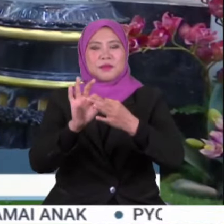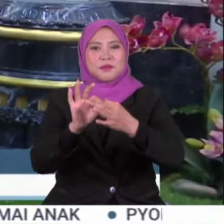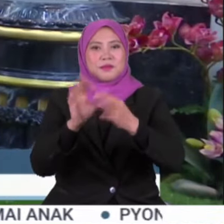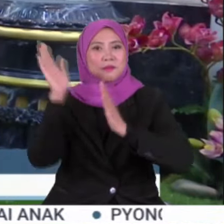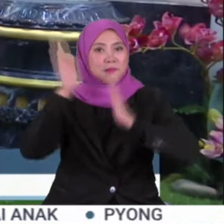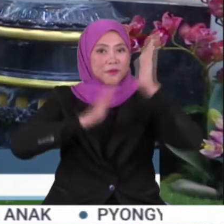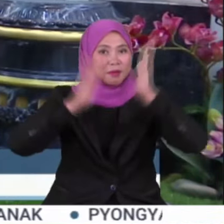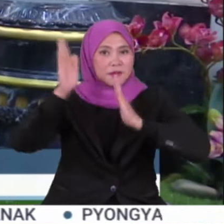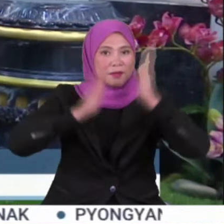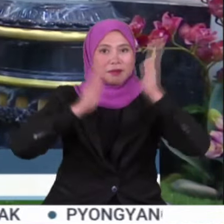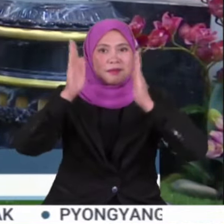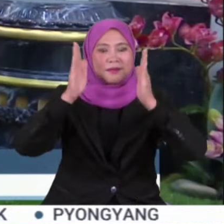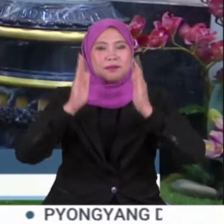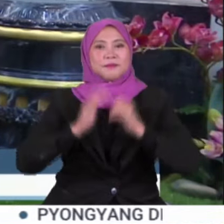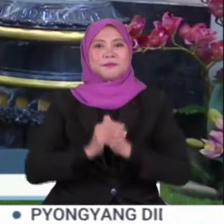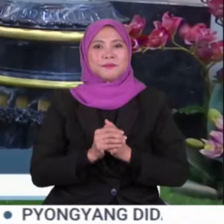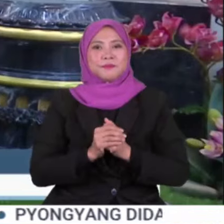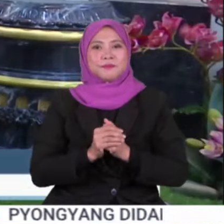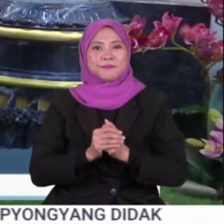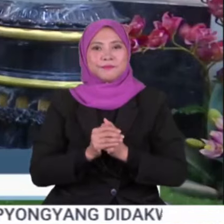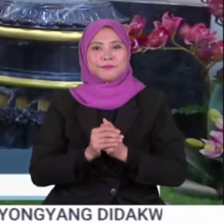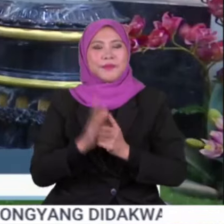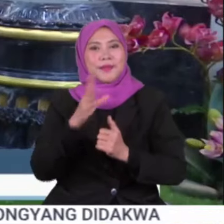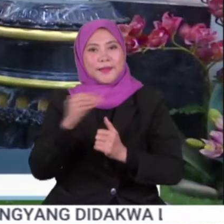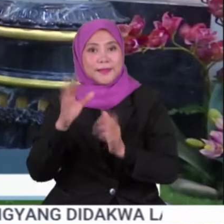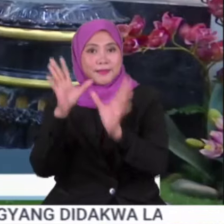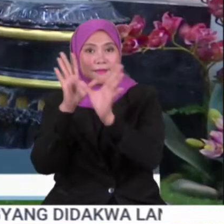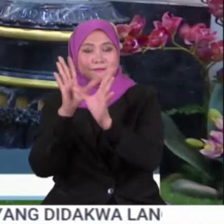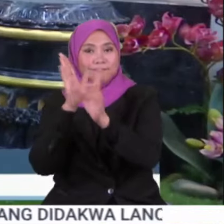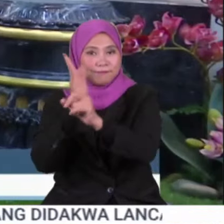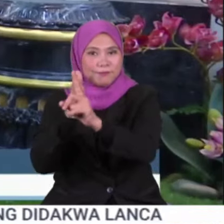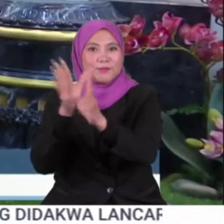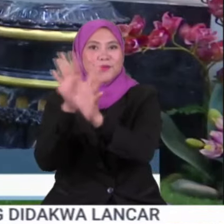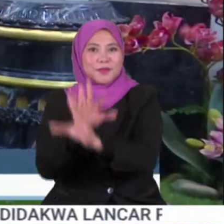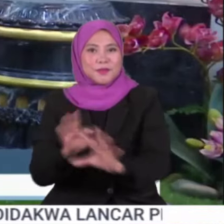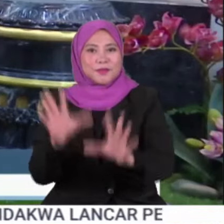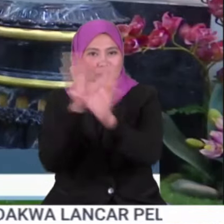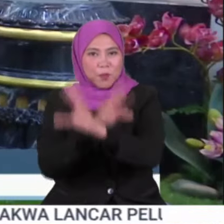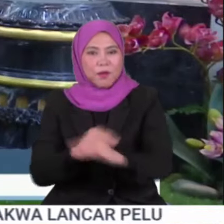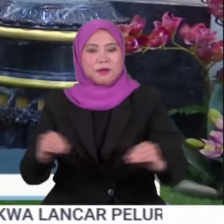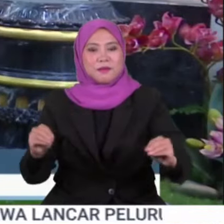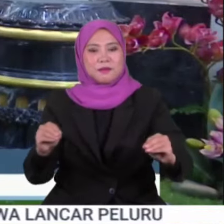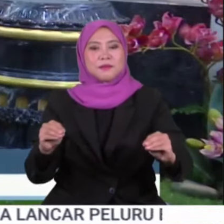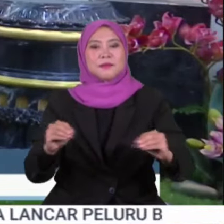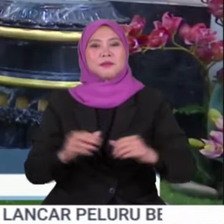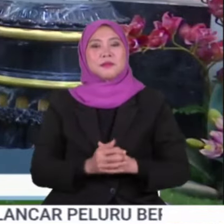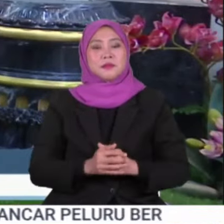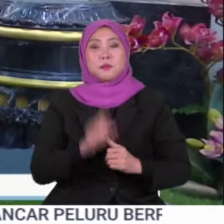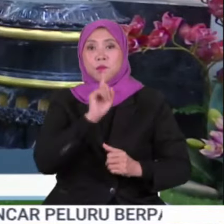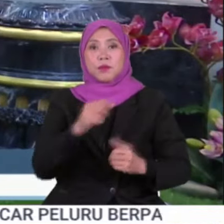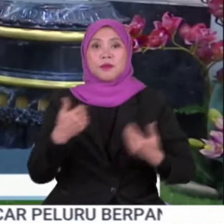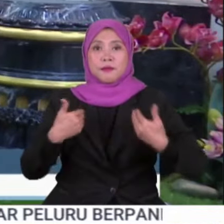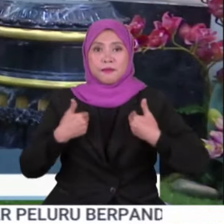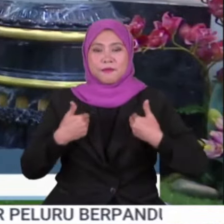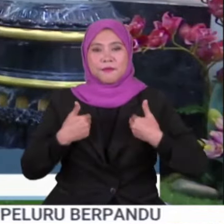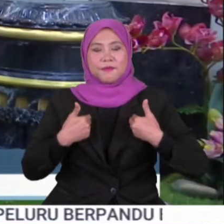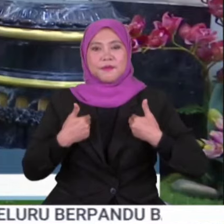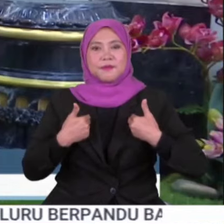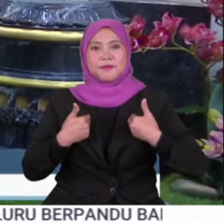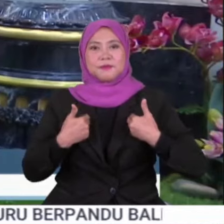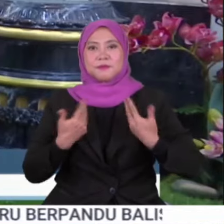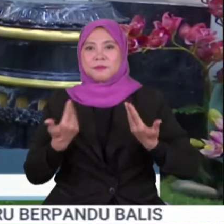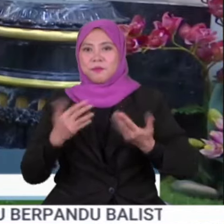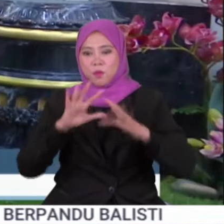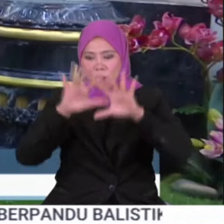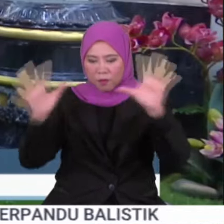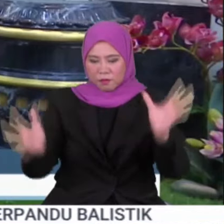with Malaysia, especially with the state of Sarawak, in whatever way possible. We have also our expert all